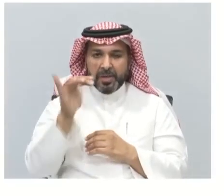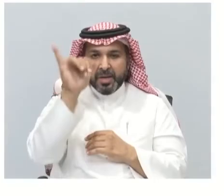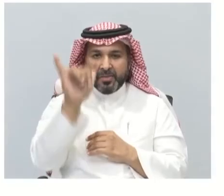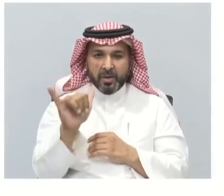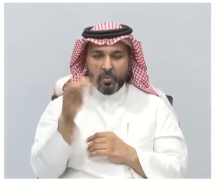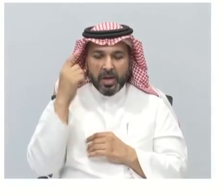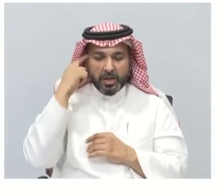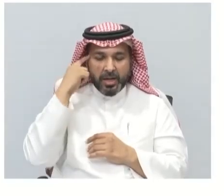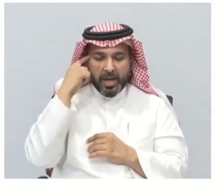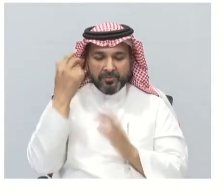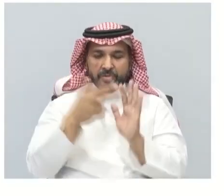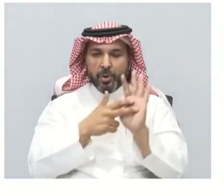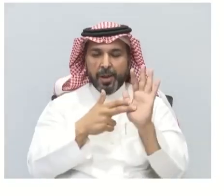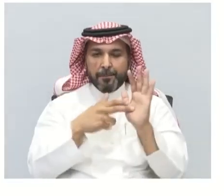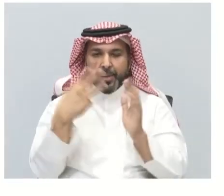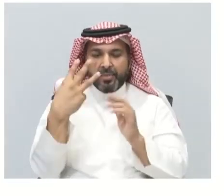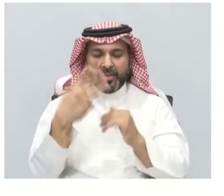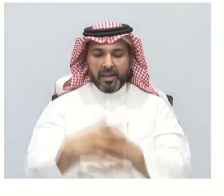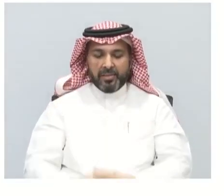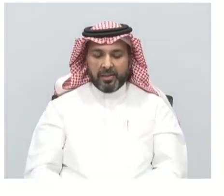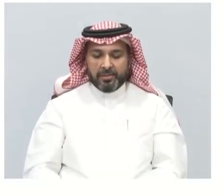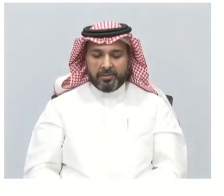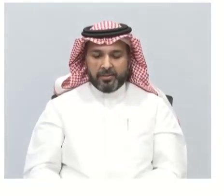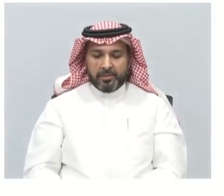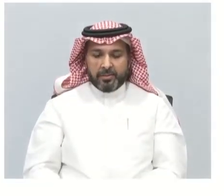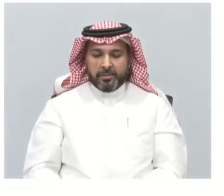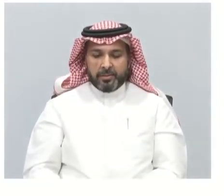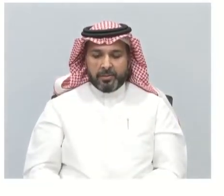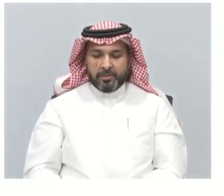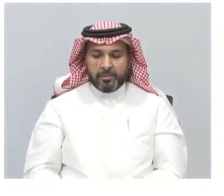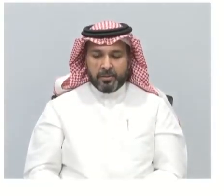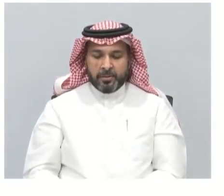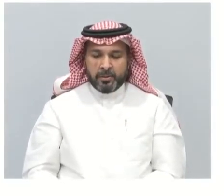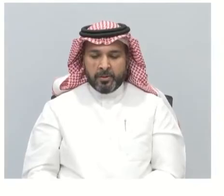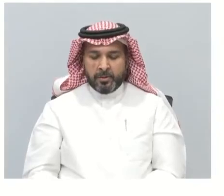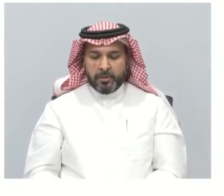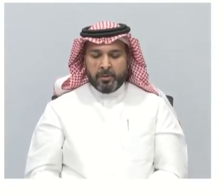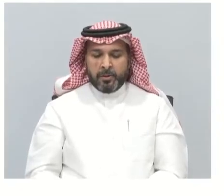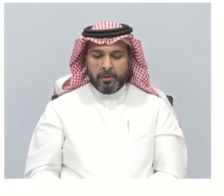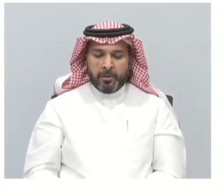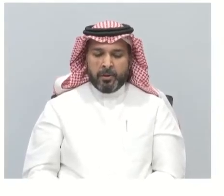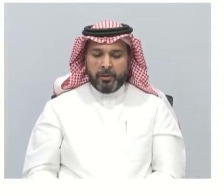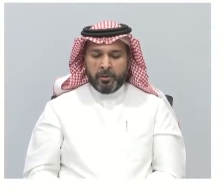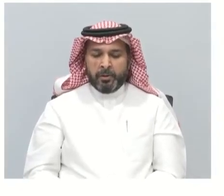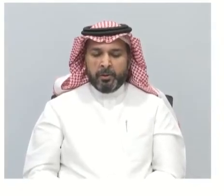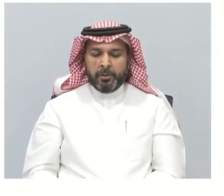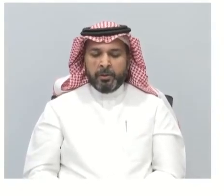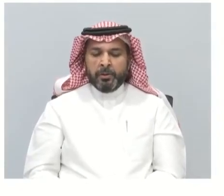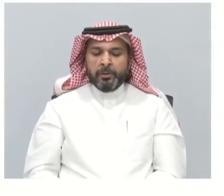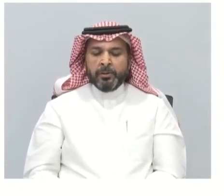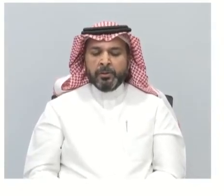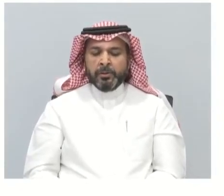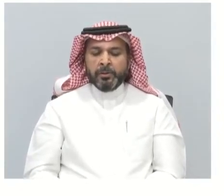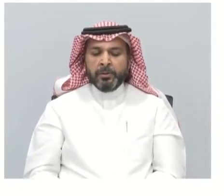اكس بايش بث ممتاز اذا سالب ا في 3 ئ 9